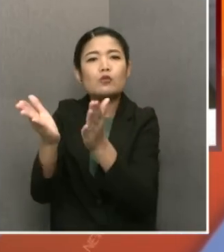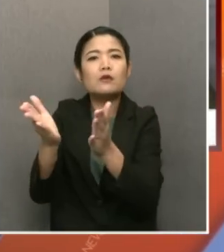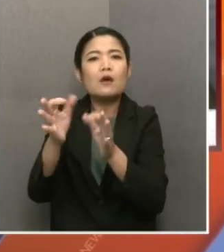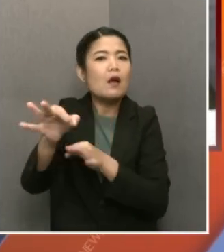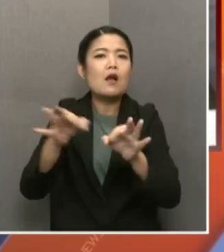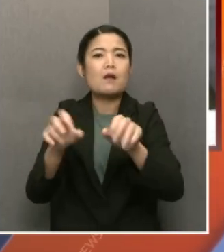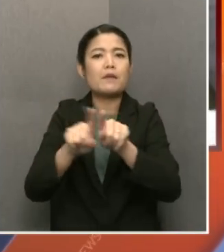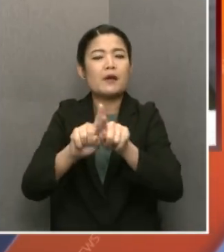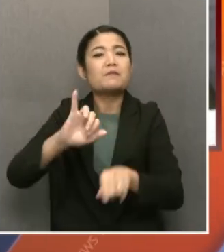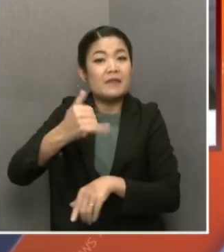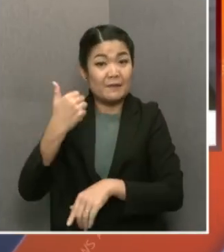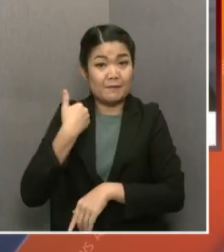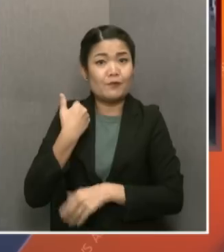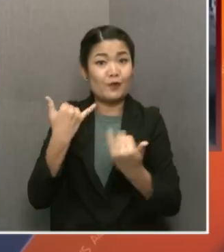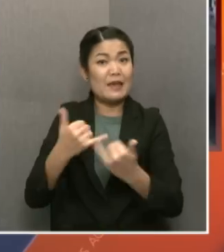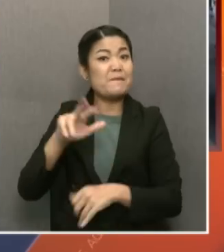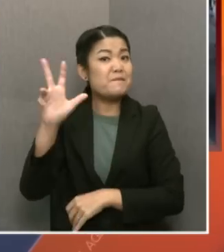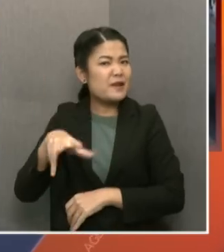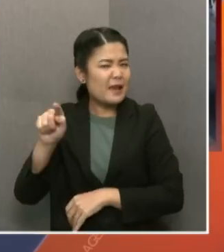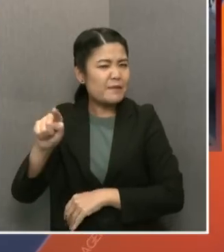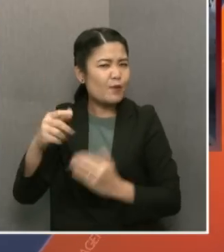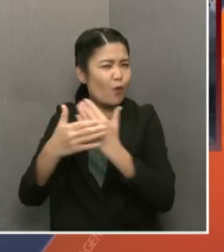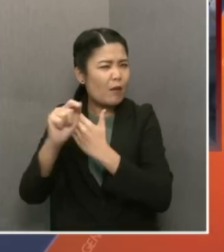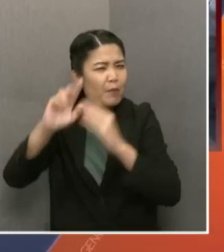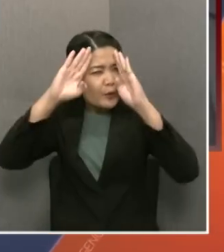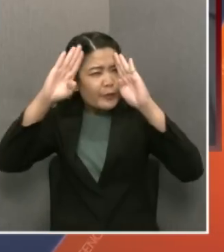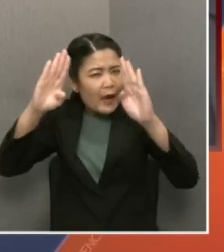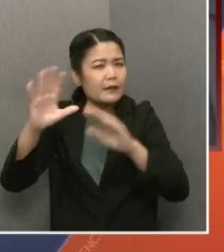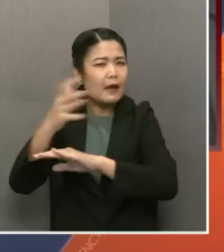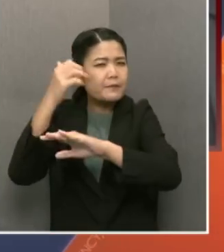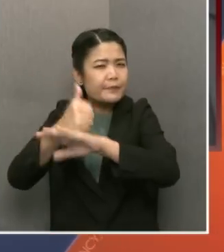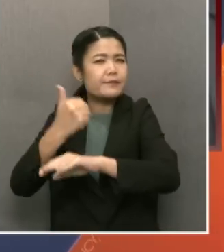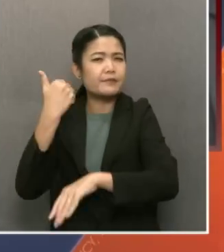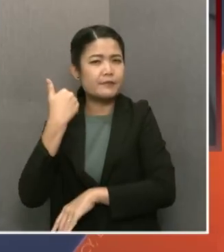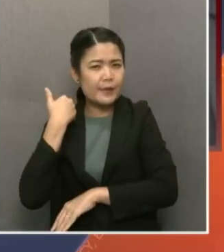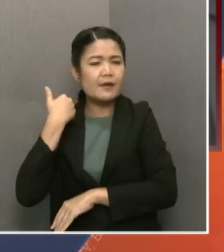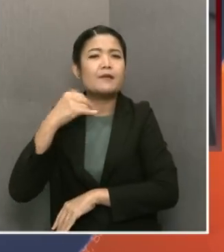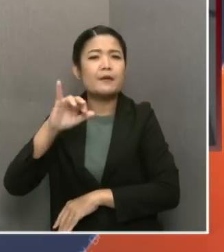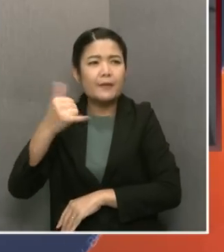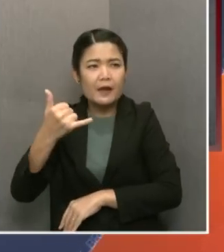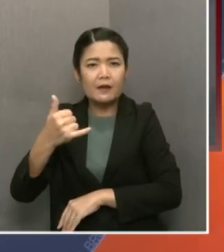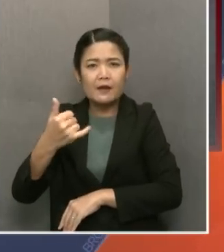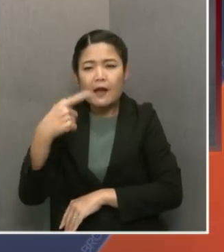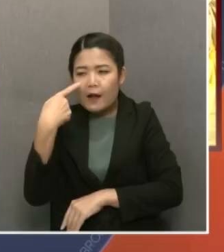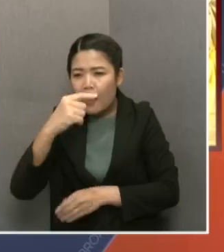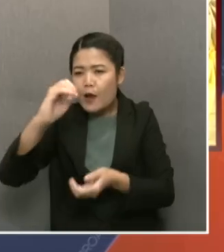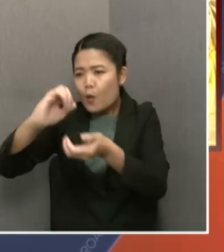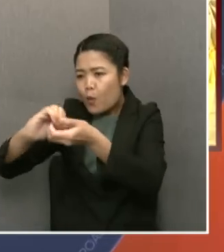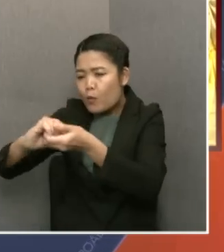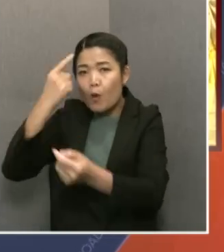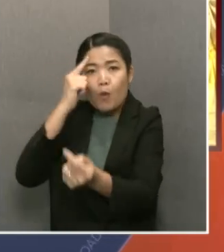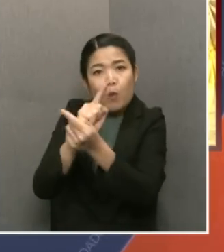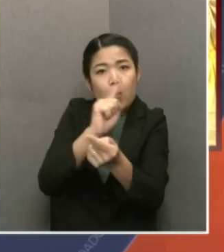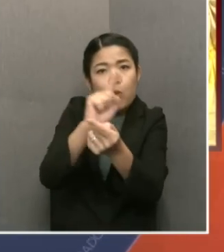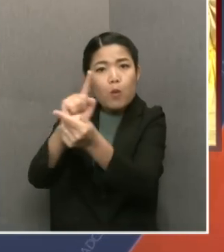เพื่อไทยอาจจะมีความได้เปรียบมากกว่าตรงที่ว่ามีประสบการณ์ทางการเมืองมากกว่านะครับมีอ่าสายสัมพันธ์หรือรู้จักมักคุ้นผู้คน